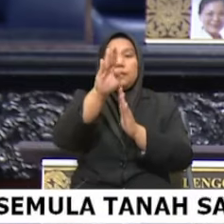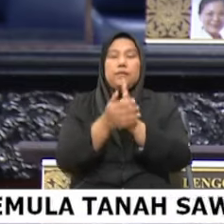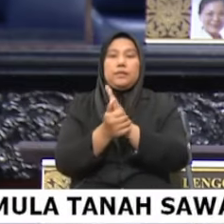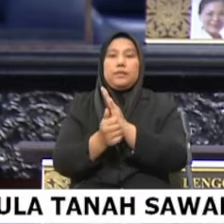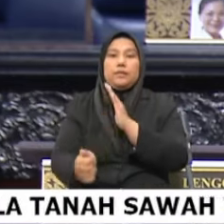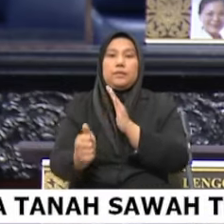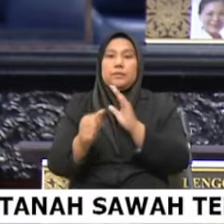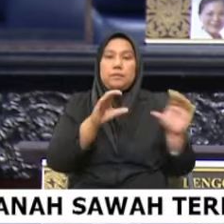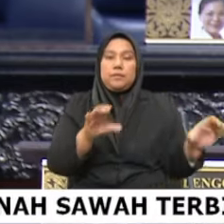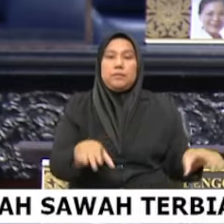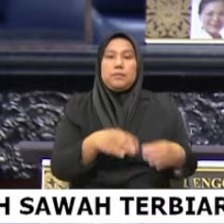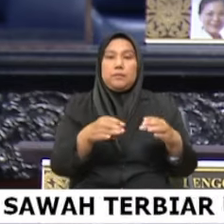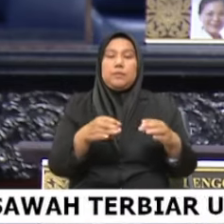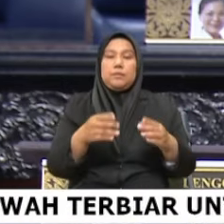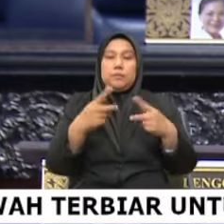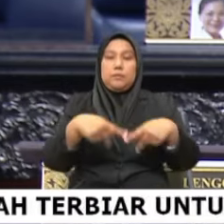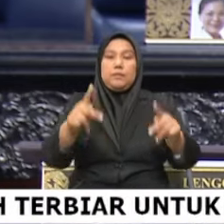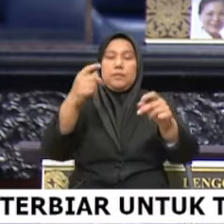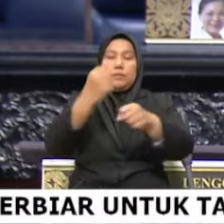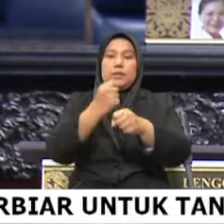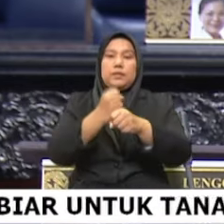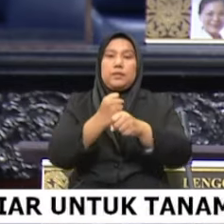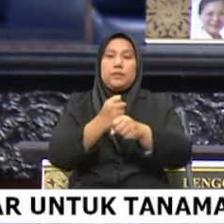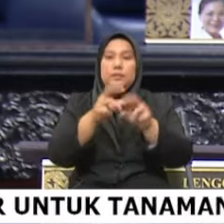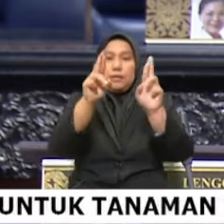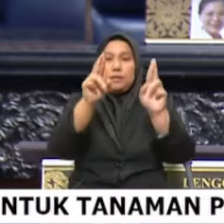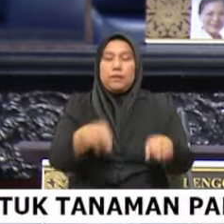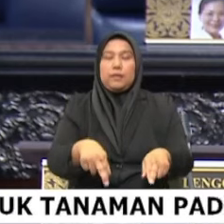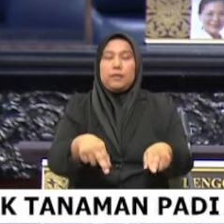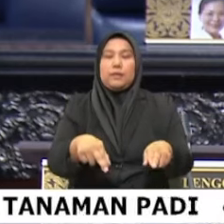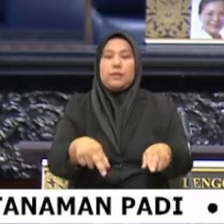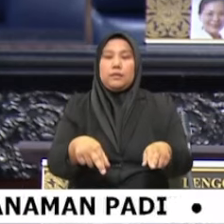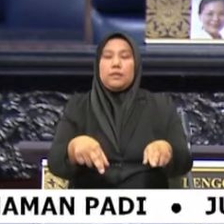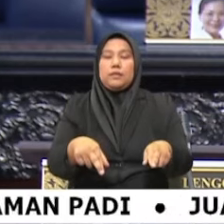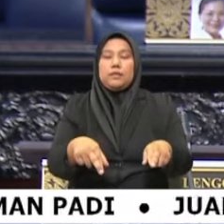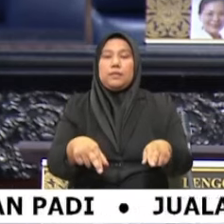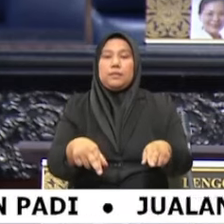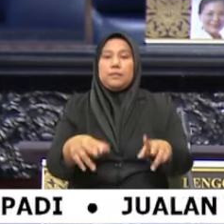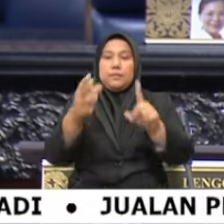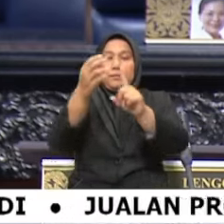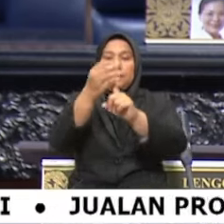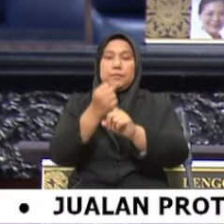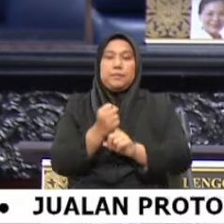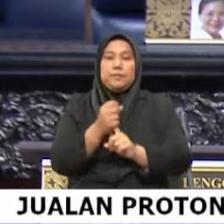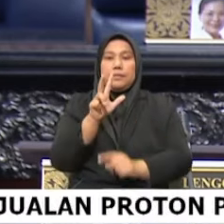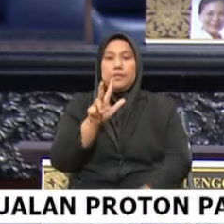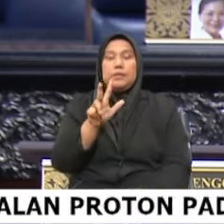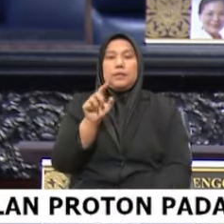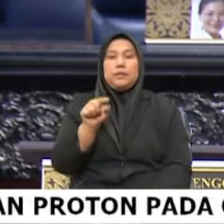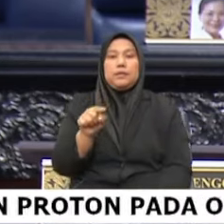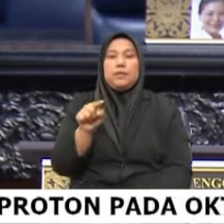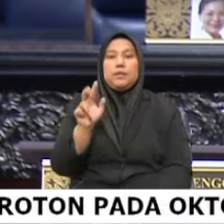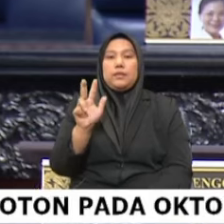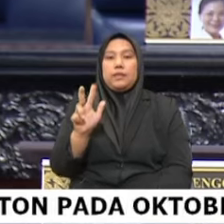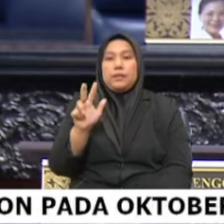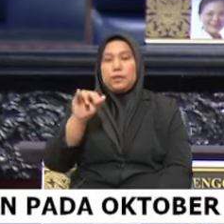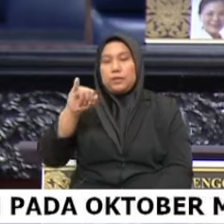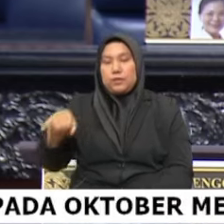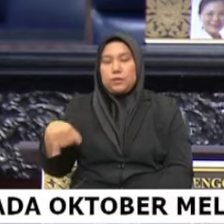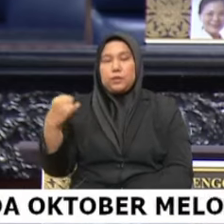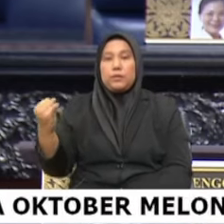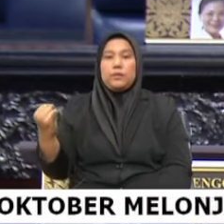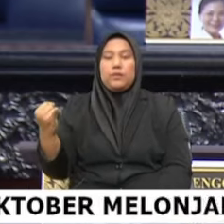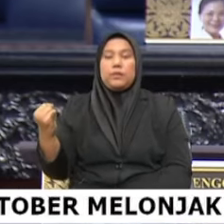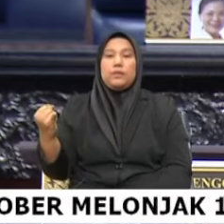dan penciptaan peluang pekerjaan untuk rakyat tempatan dengan sasaran untuk mencapai 3.3 juta orang